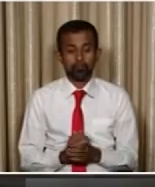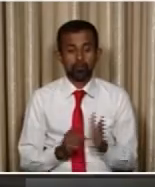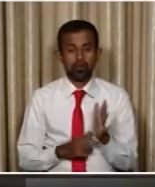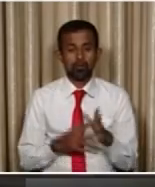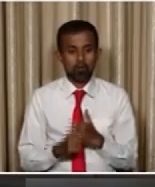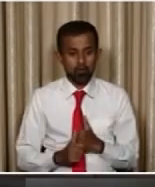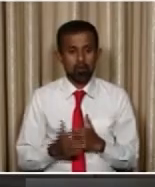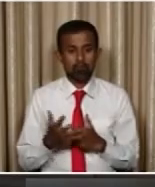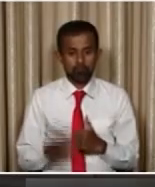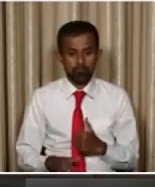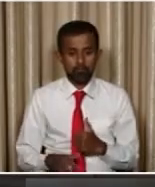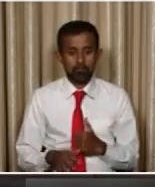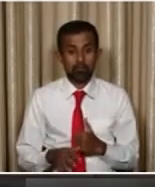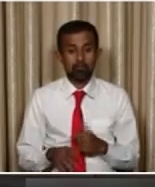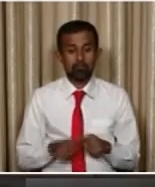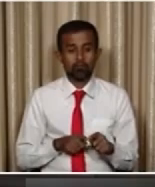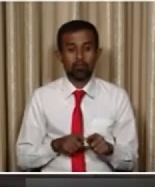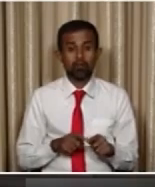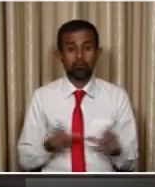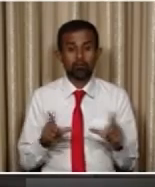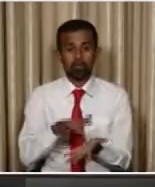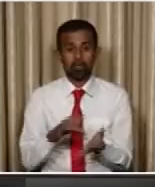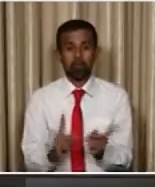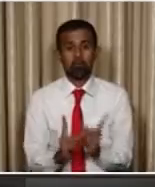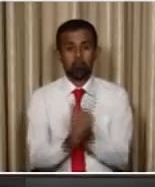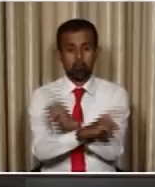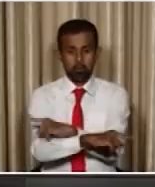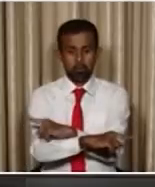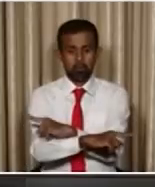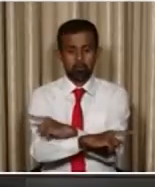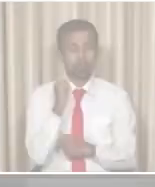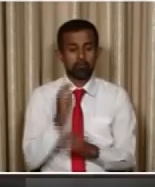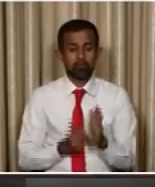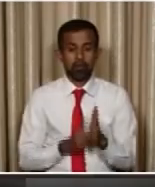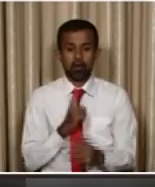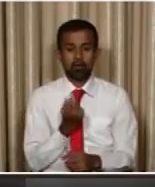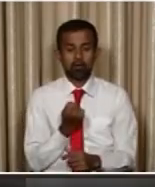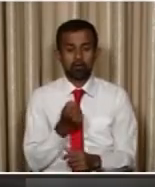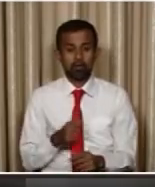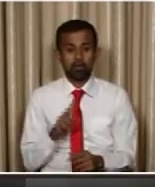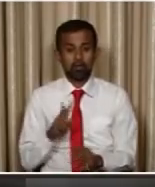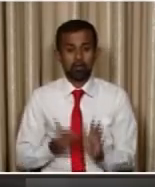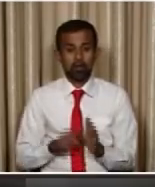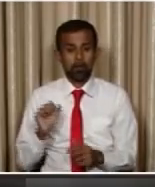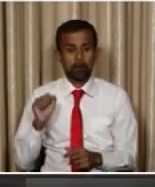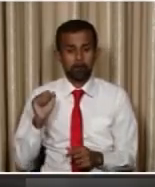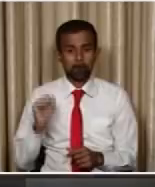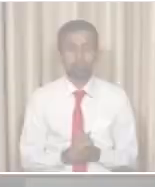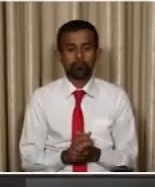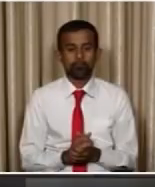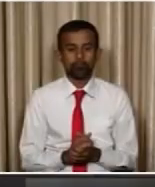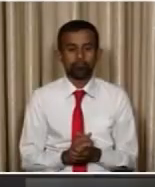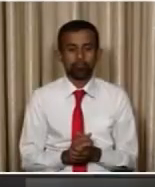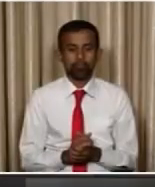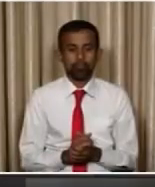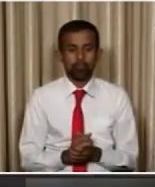සම්පාදනය කරලා තියෙන්නේ. ඒ වගේම බලපත්‍ර ස්ථානයක් මාරු කිරීමේදී මෙතෙක් ගත්ත රුපියල් ලක්ෂය රුපියල් 250,000 දක්වා වැඩි කරලා තියෙනවා.